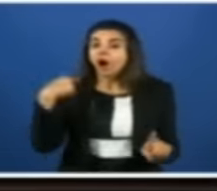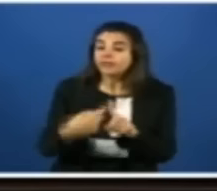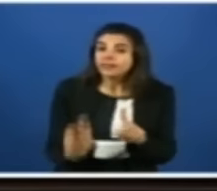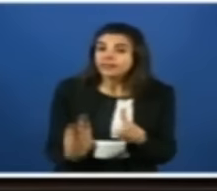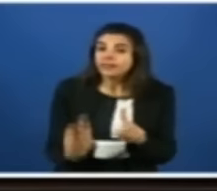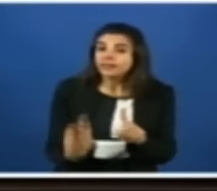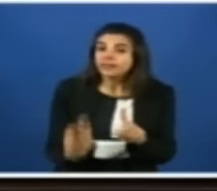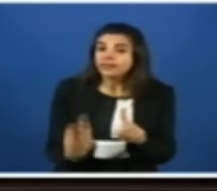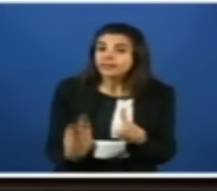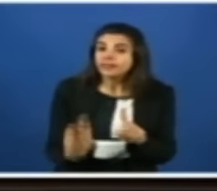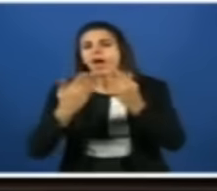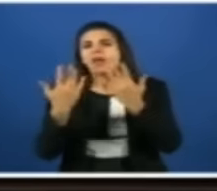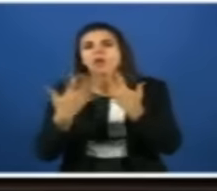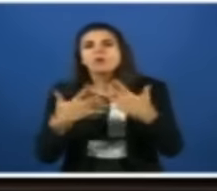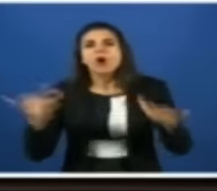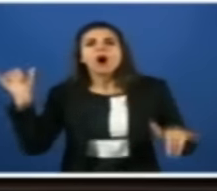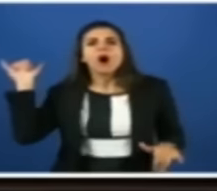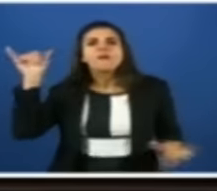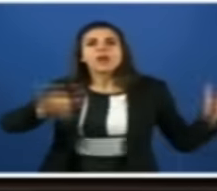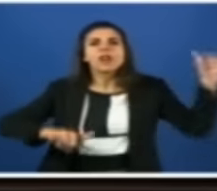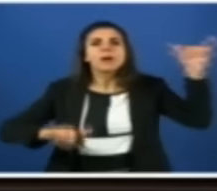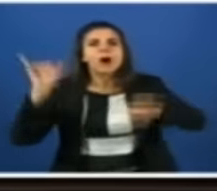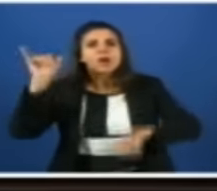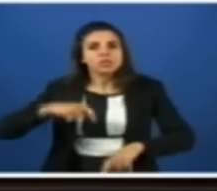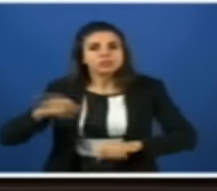Dünyanın en büyük havalimanını yapıyoruz.